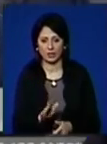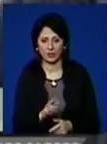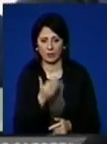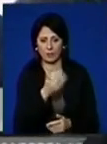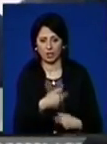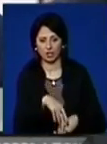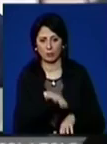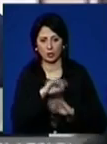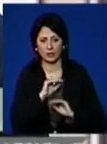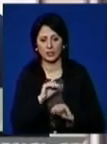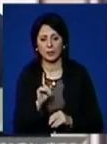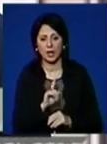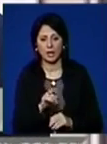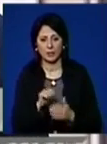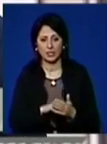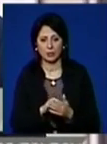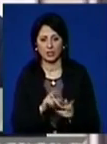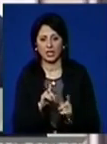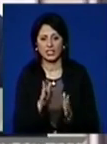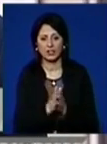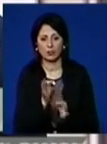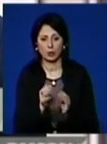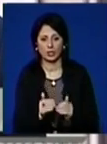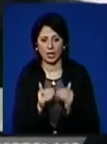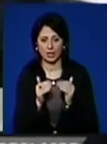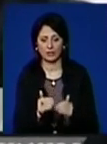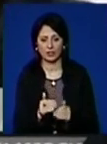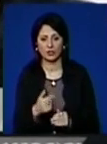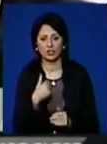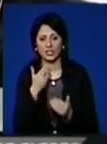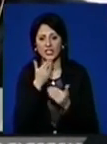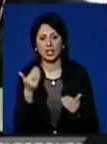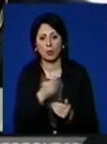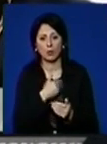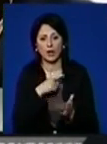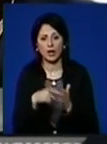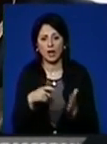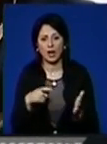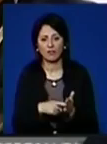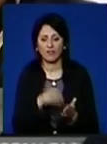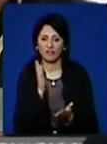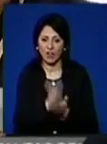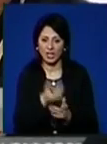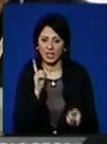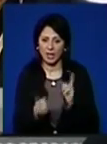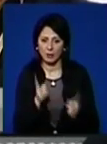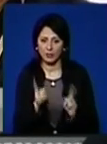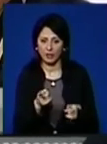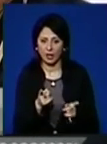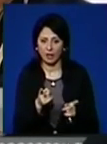მათ მიერ შემოთავაზებულ რაიმე საფუძვლებს, რითაც ეთხოვენ პროცესის გადადებას. ჩვენ საბოლოოდ გვინდა გარკვევა, ვართ